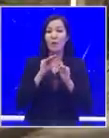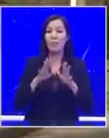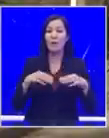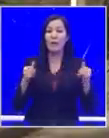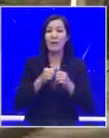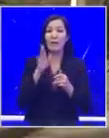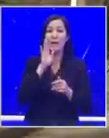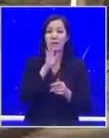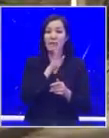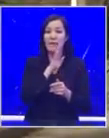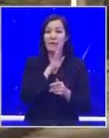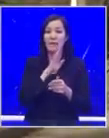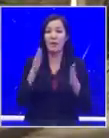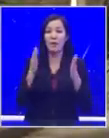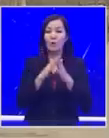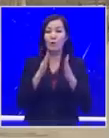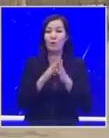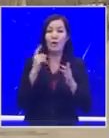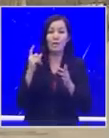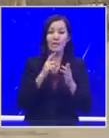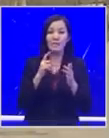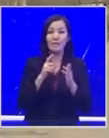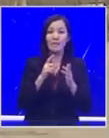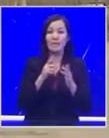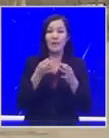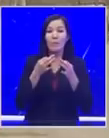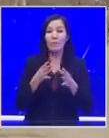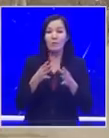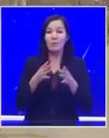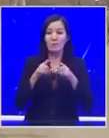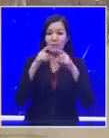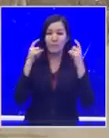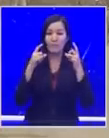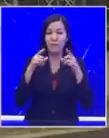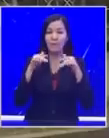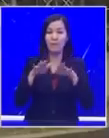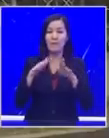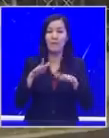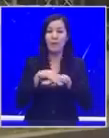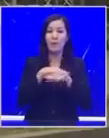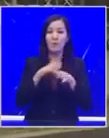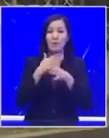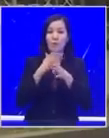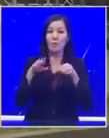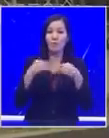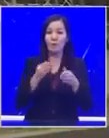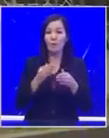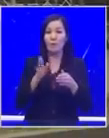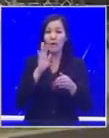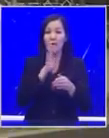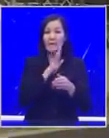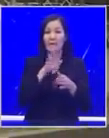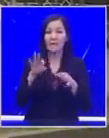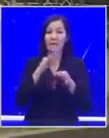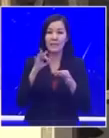да жұмыстан бөлек үй шаруасына қолы қалт етсе, қарап отырмай бетперде тігіп, көпке көмек көрсетуде. Аналар қолына шыққан